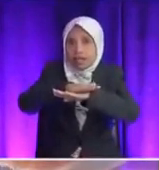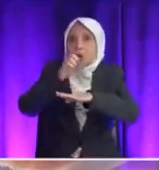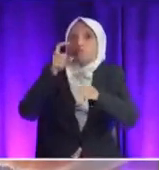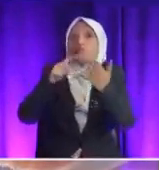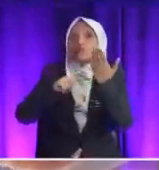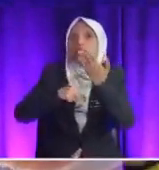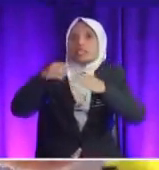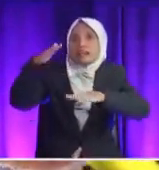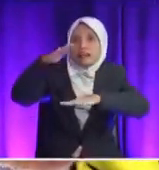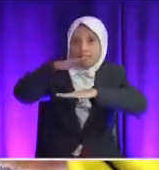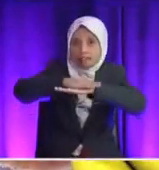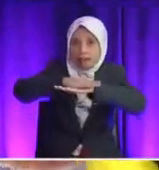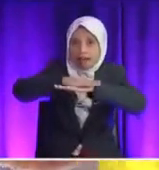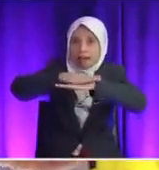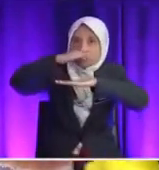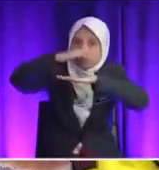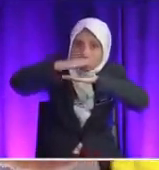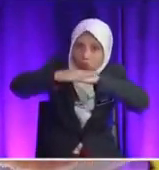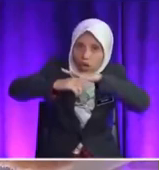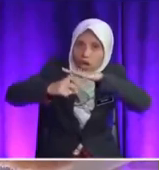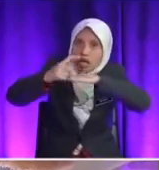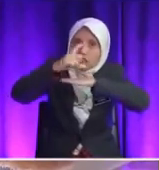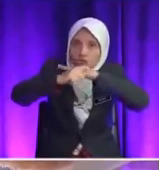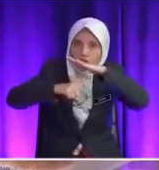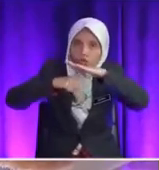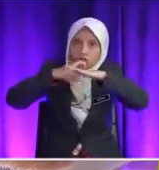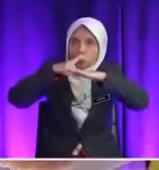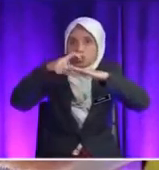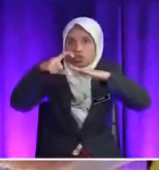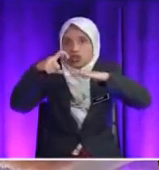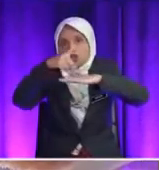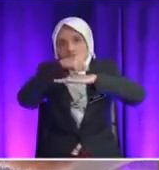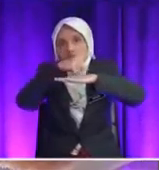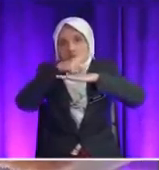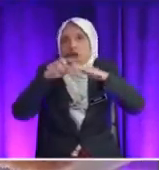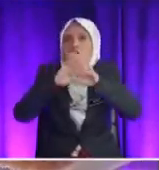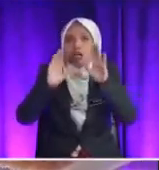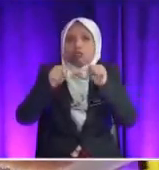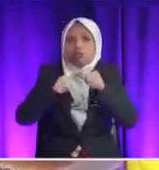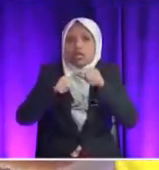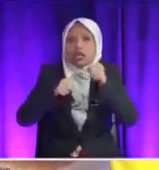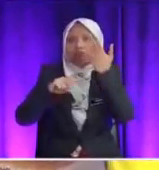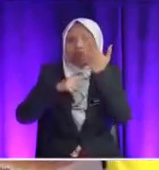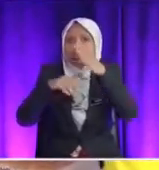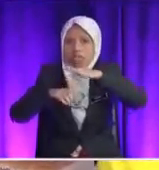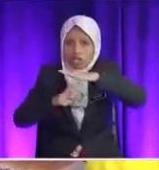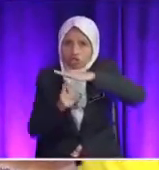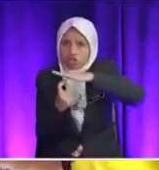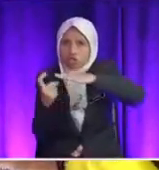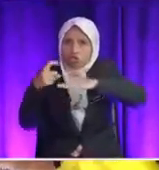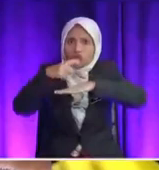jadi kita perlu Hai Oke Bu Mul adalah atas oke menetas